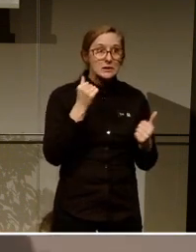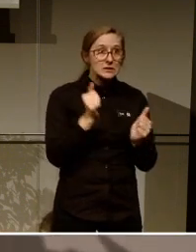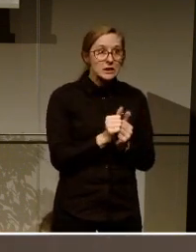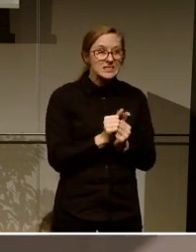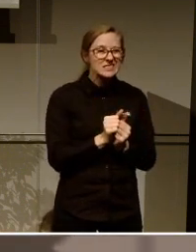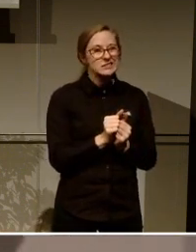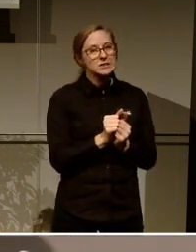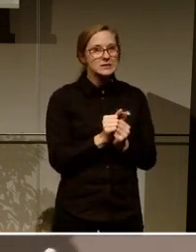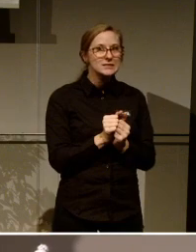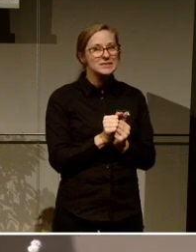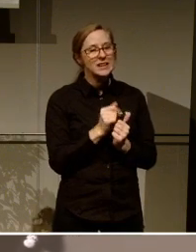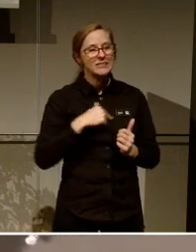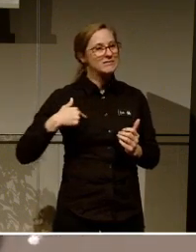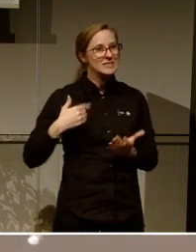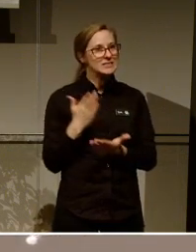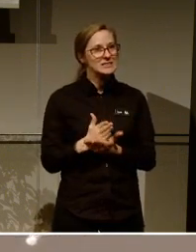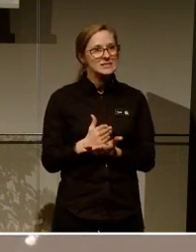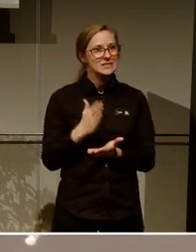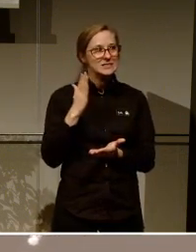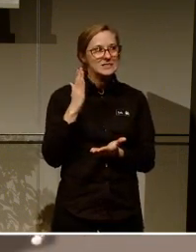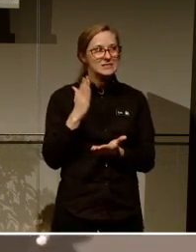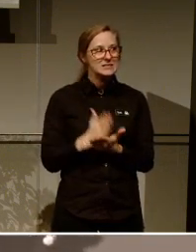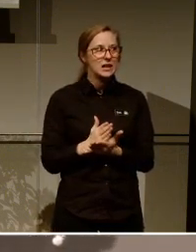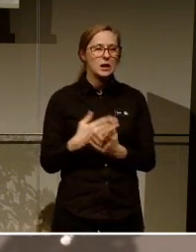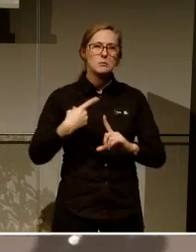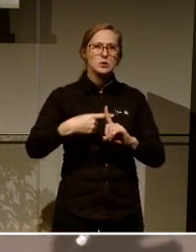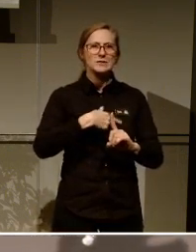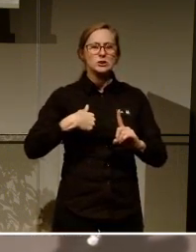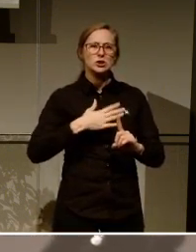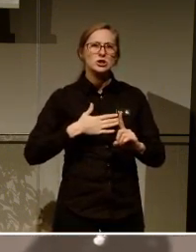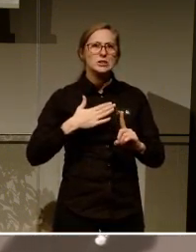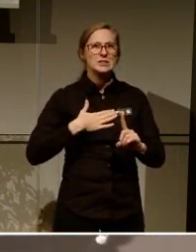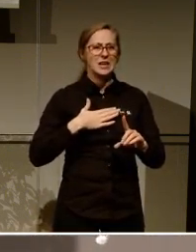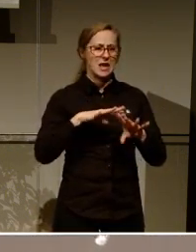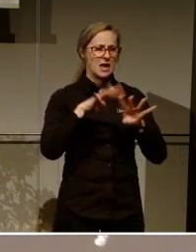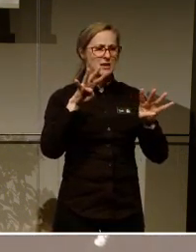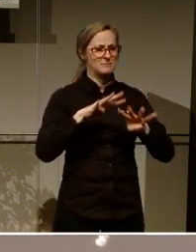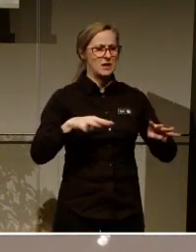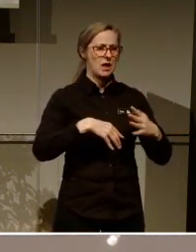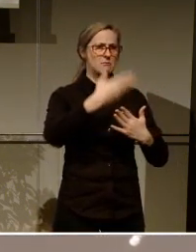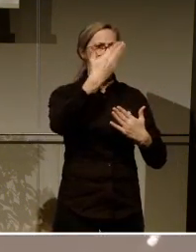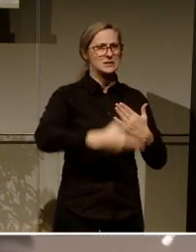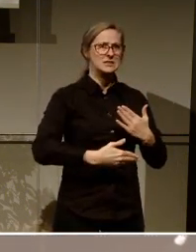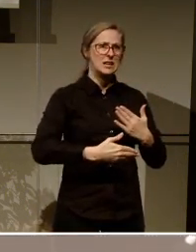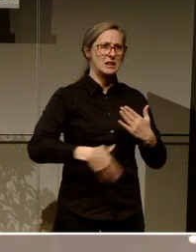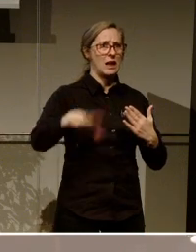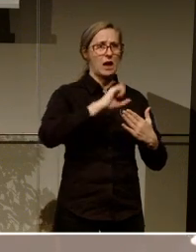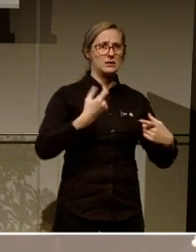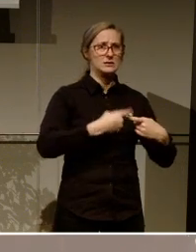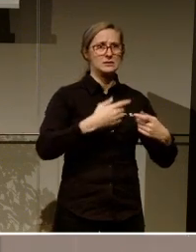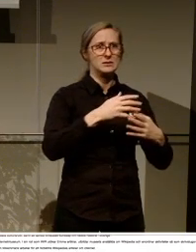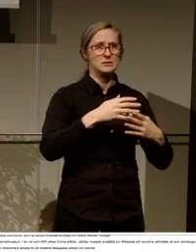Det är vi inte helt säkra på. Och dessutom så tycker vi kanske inte att sajten är hela museet. För det här är också